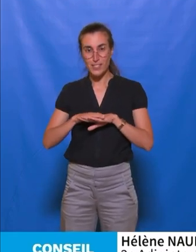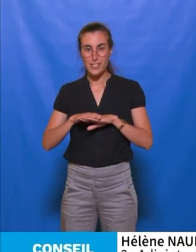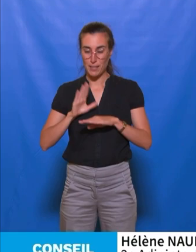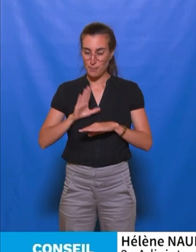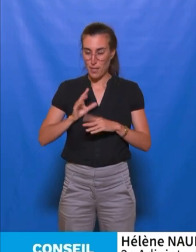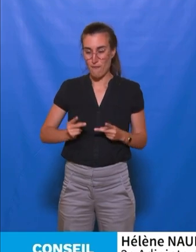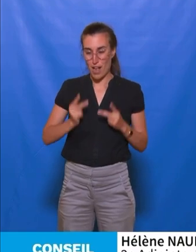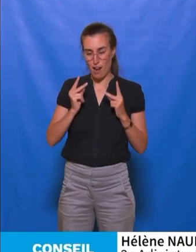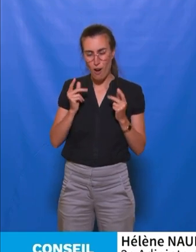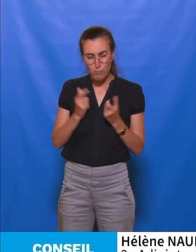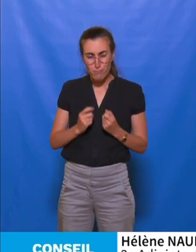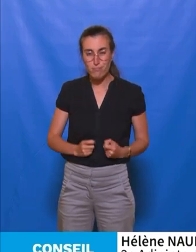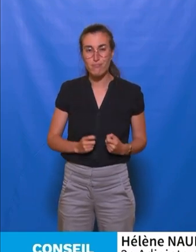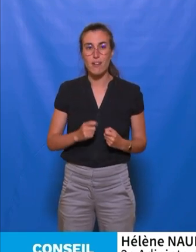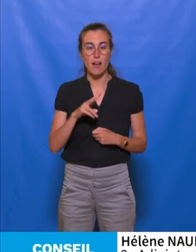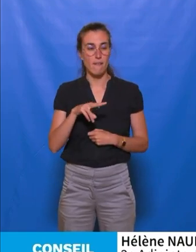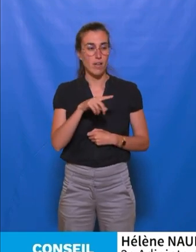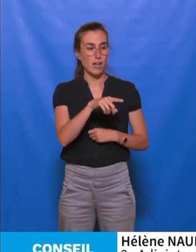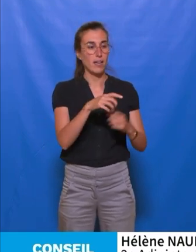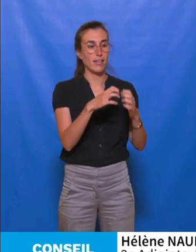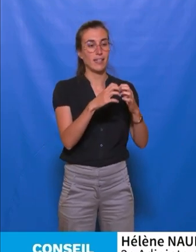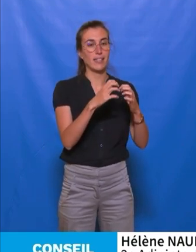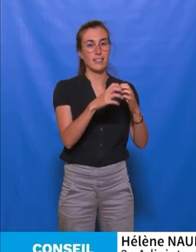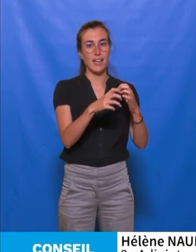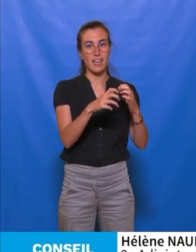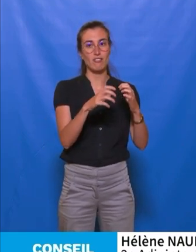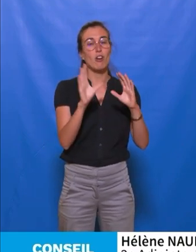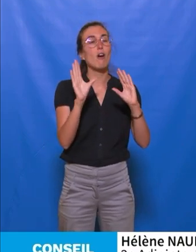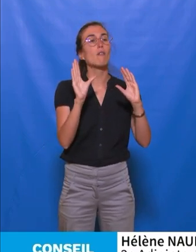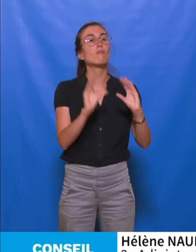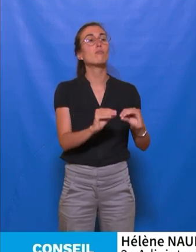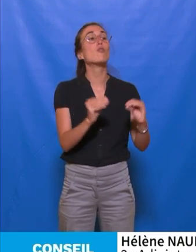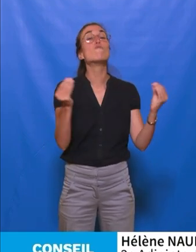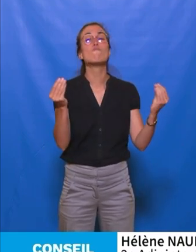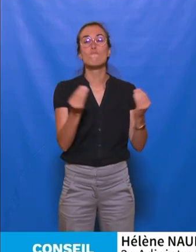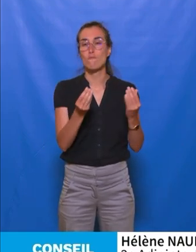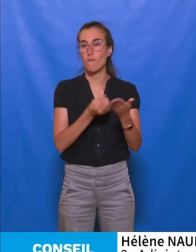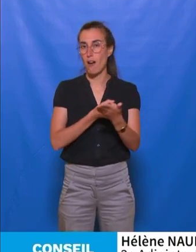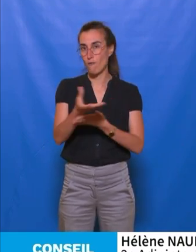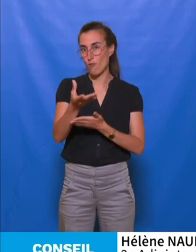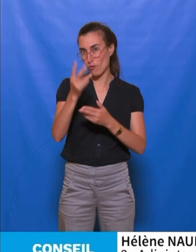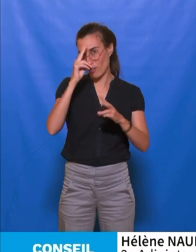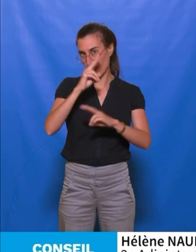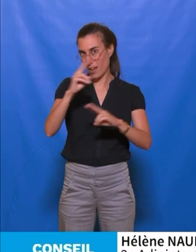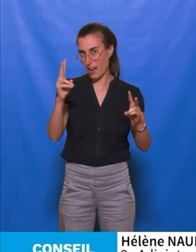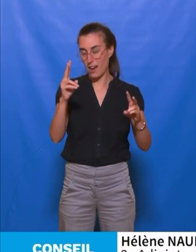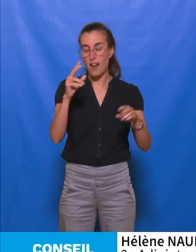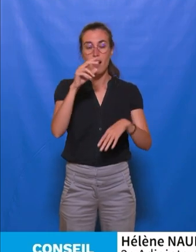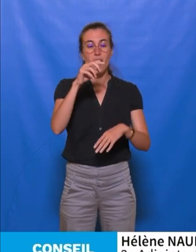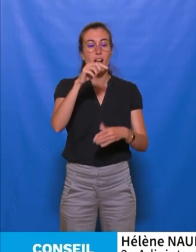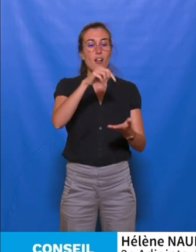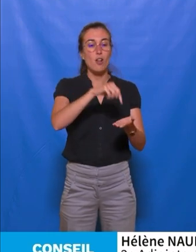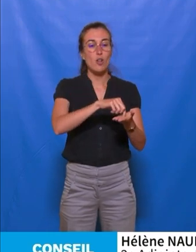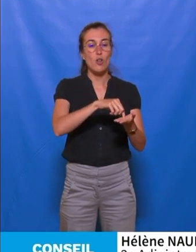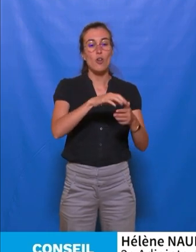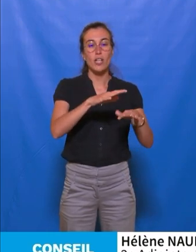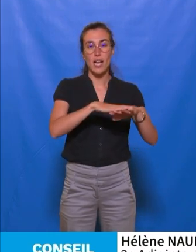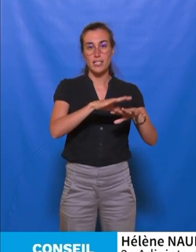cette crèche, je dis son implantation, pour l'information générale, elle sera située sur le secteur